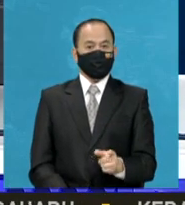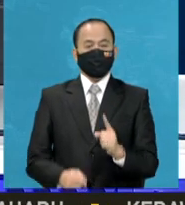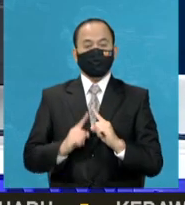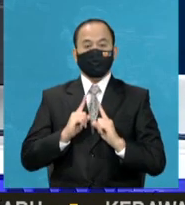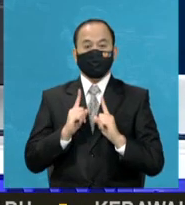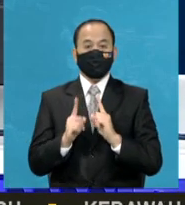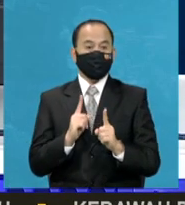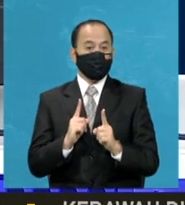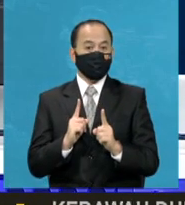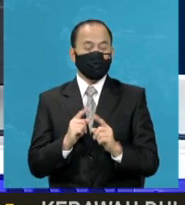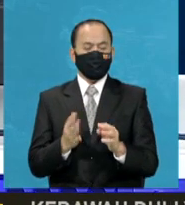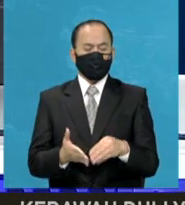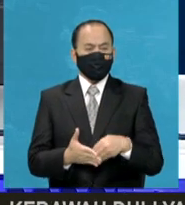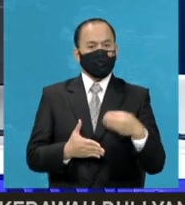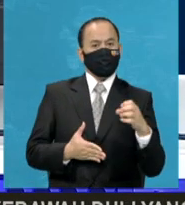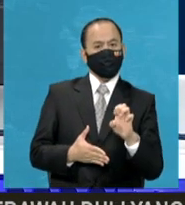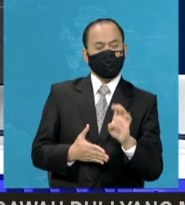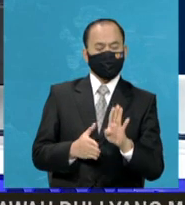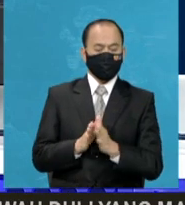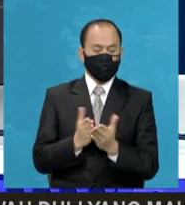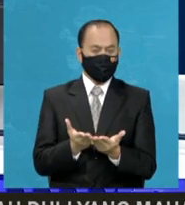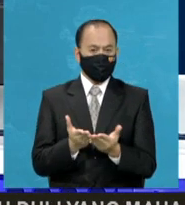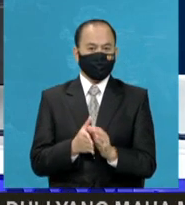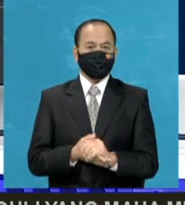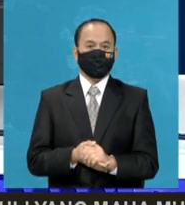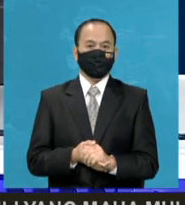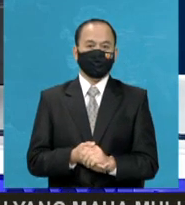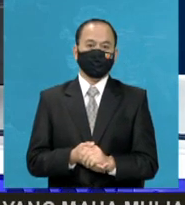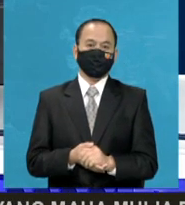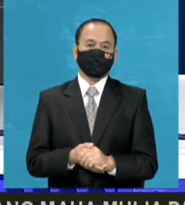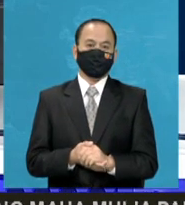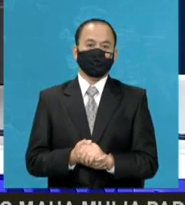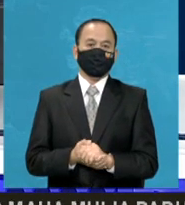menjelaskan mengenai penerbitan ibu atau ibuku